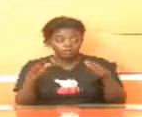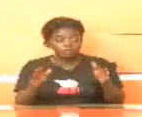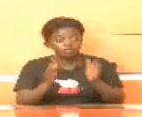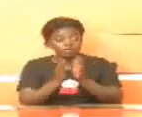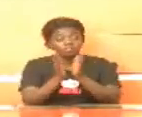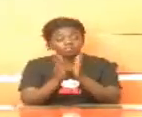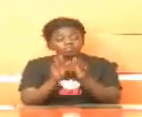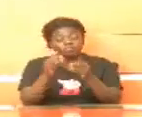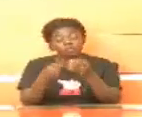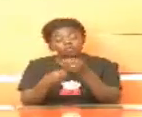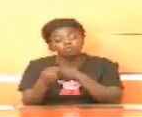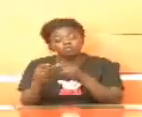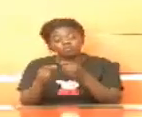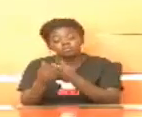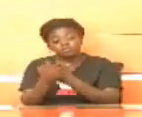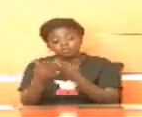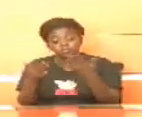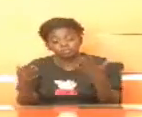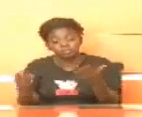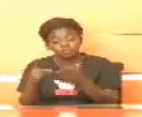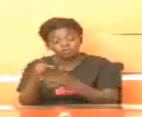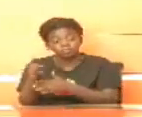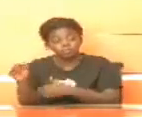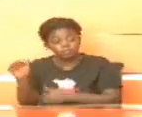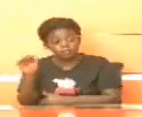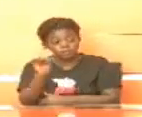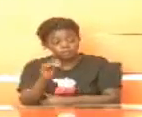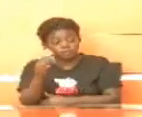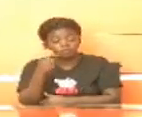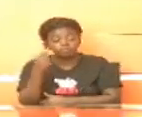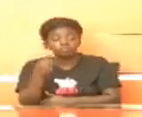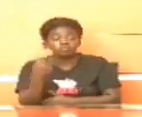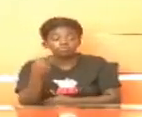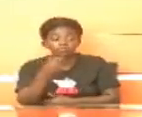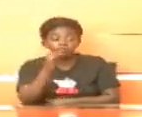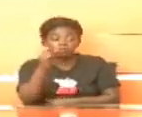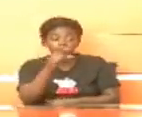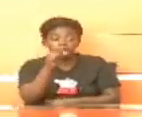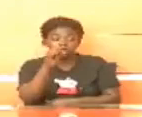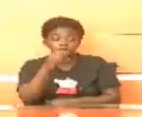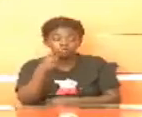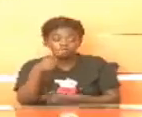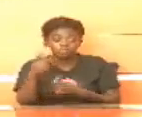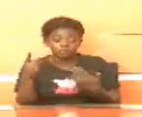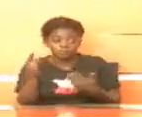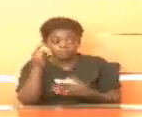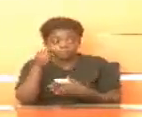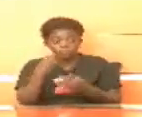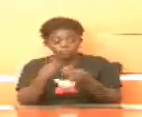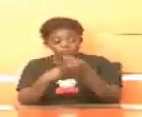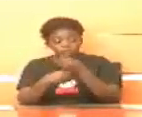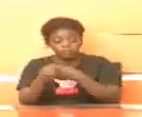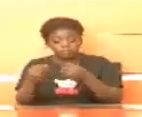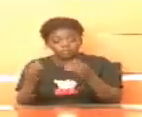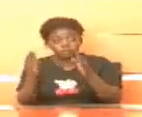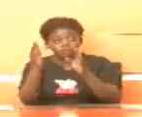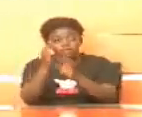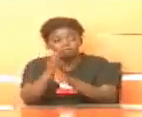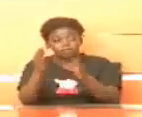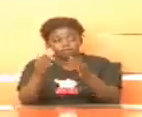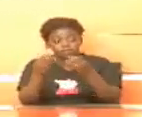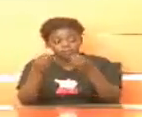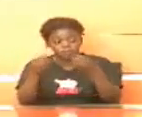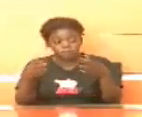batunnyonnyodde ku bbeeyi naye nga wonna ebbeeyi yeekanamye ng'abaggaliki bakitadde ku ba Ethiopia abatunda ggaliki abamukweka ne bamutanga ebbeeyi